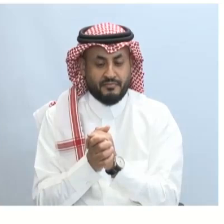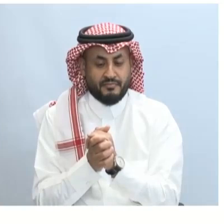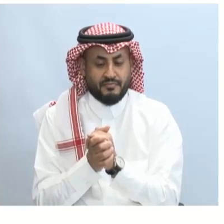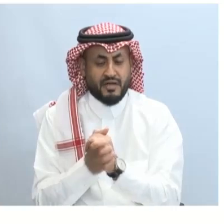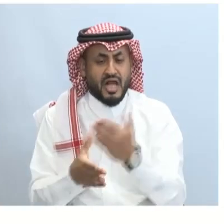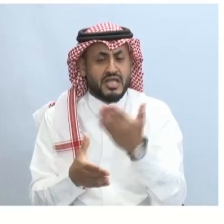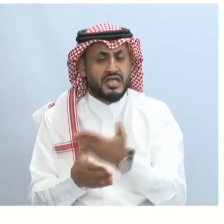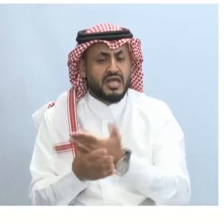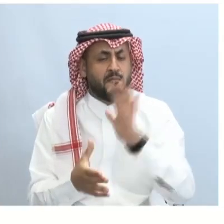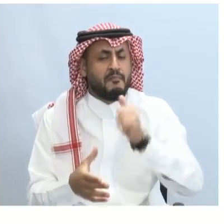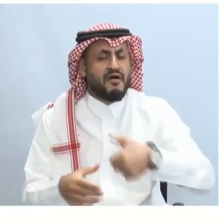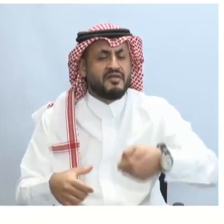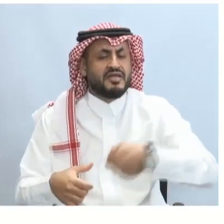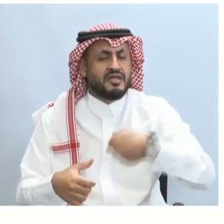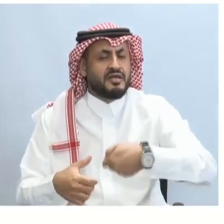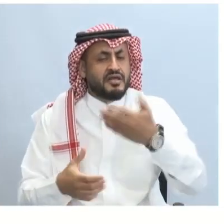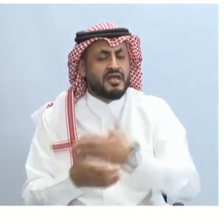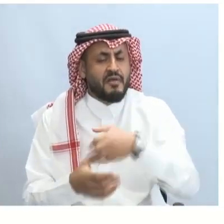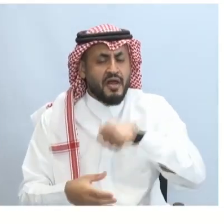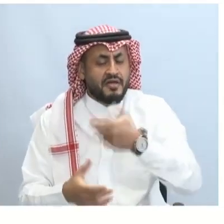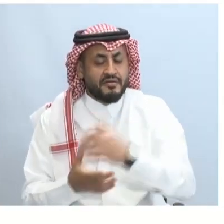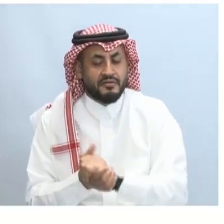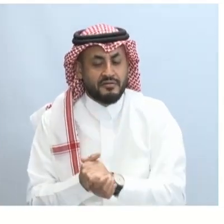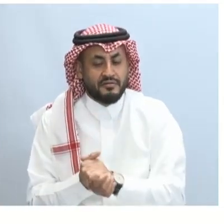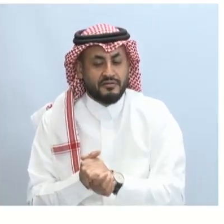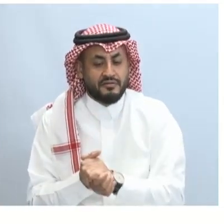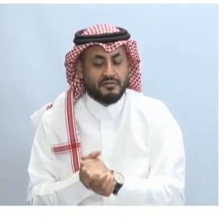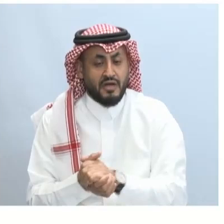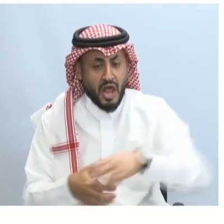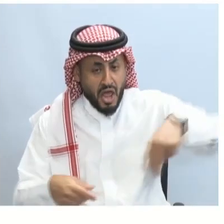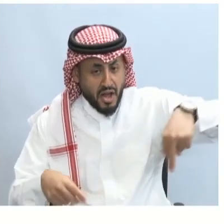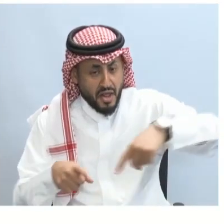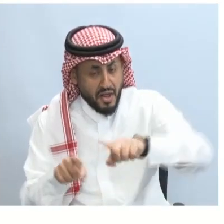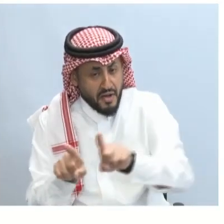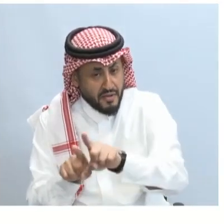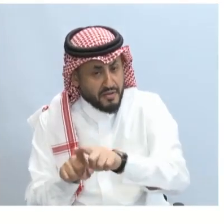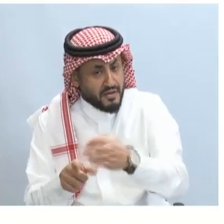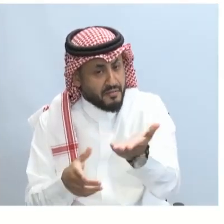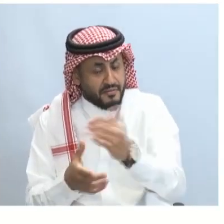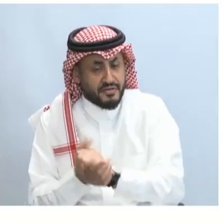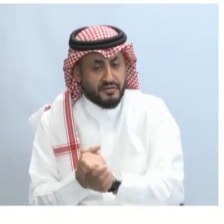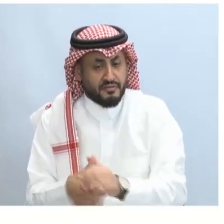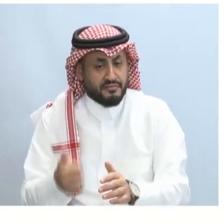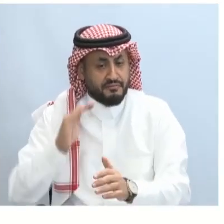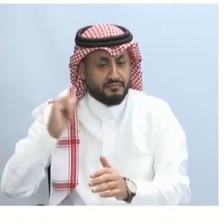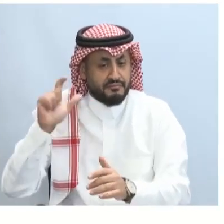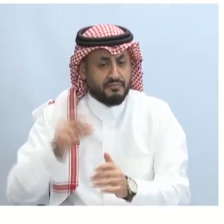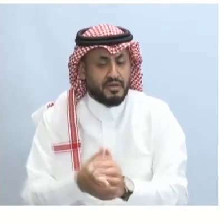لماذا لم تسلم على ذلك الرجل الكبير عندما مررت من جانبه يا احمد